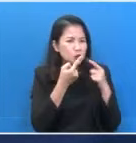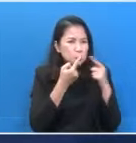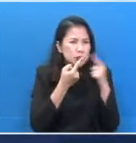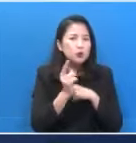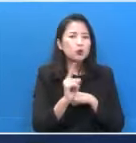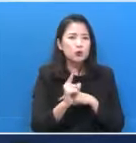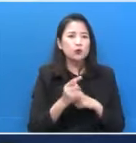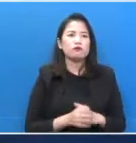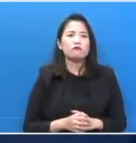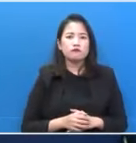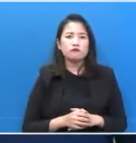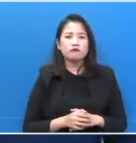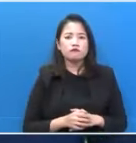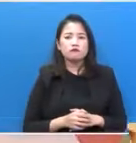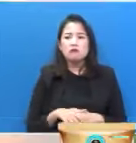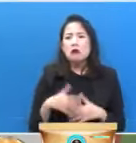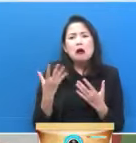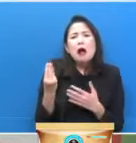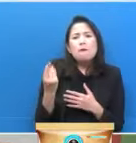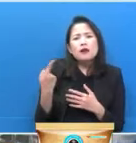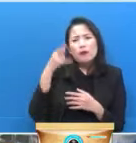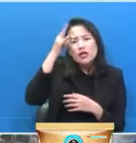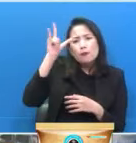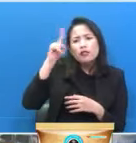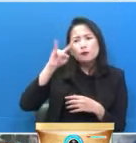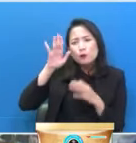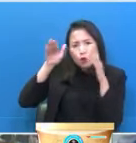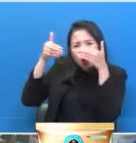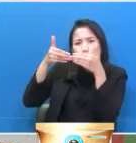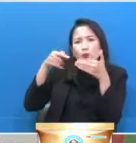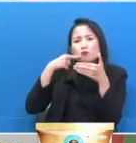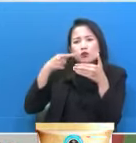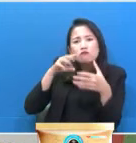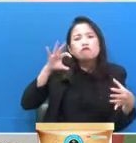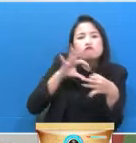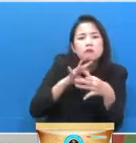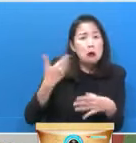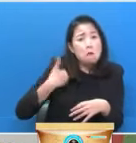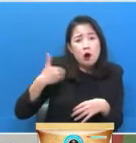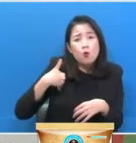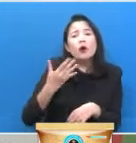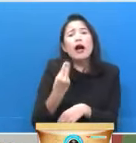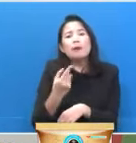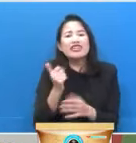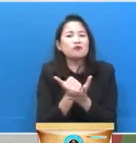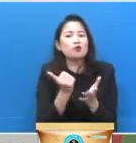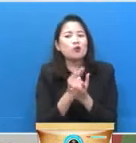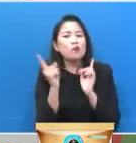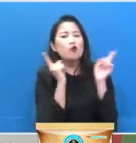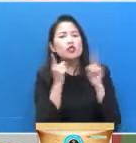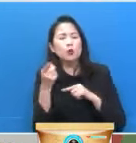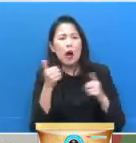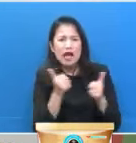Kami mana sih menutup diri? Tidak ada. Berpolitik itu sebenarnya asik seperti